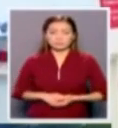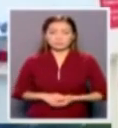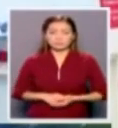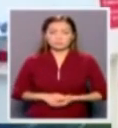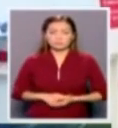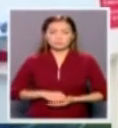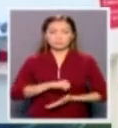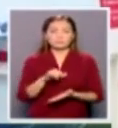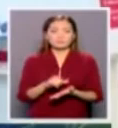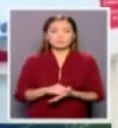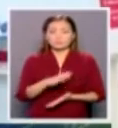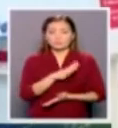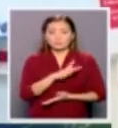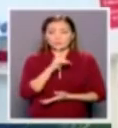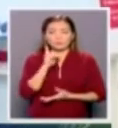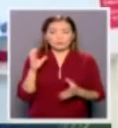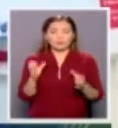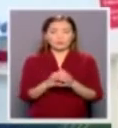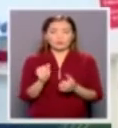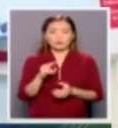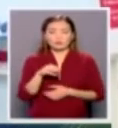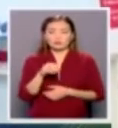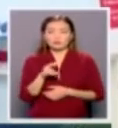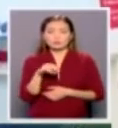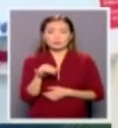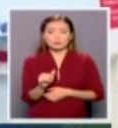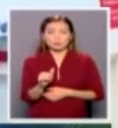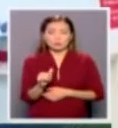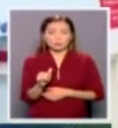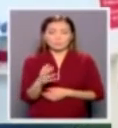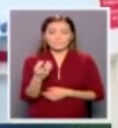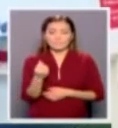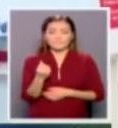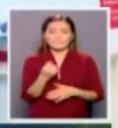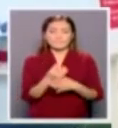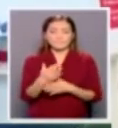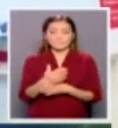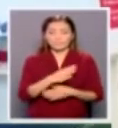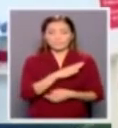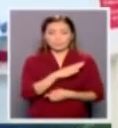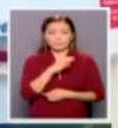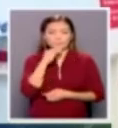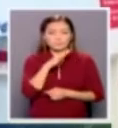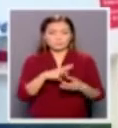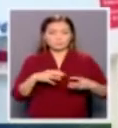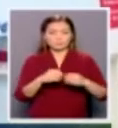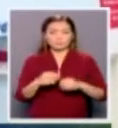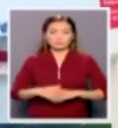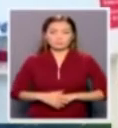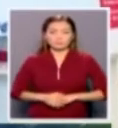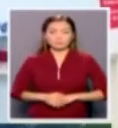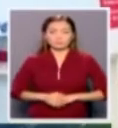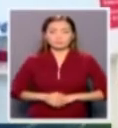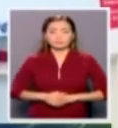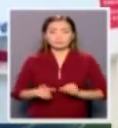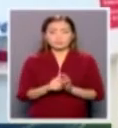я зарегистрировалась в волонтерский атравский штаб. И оказывали помощь многим семьям,